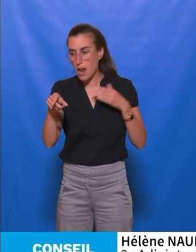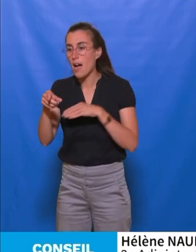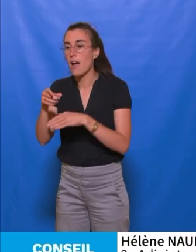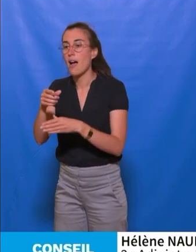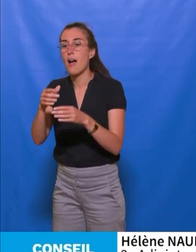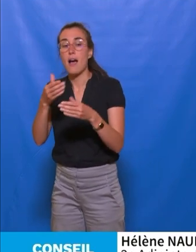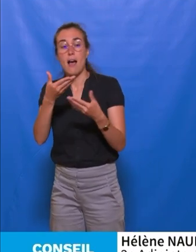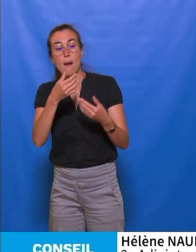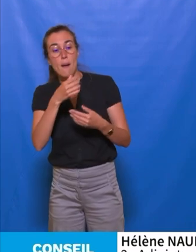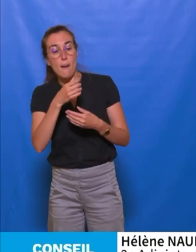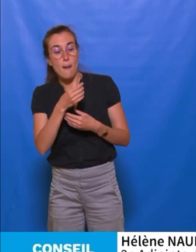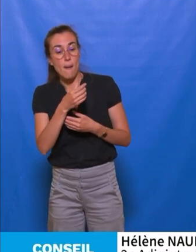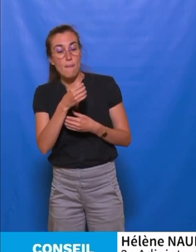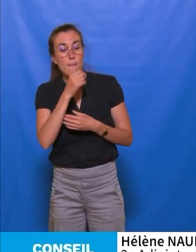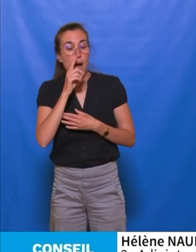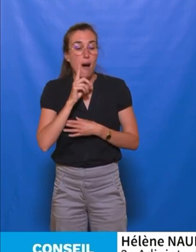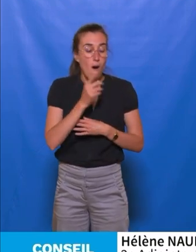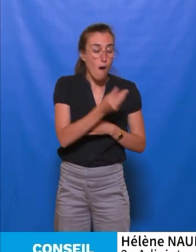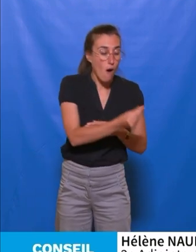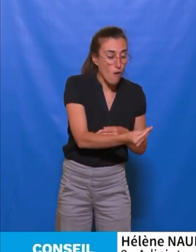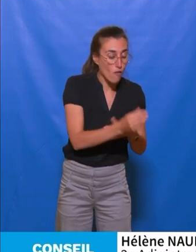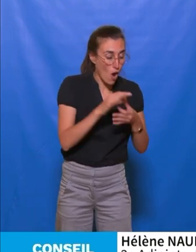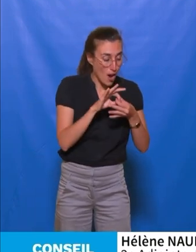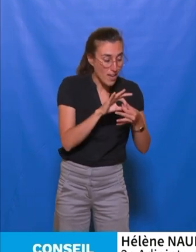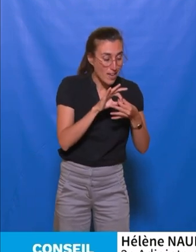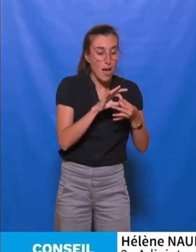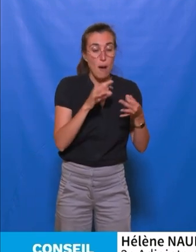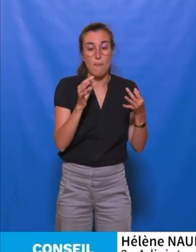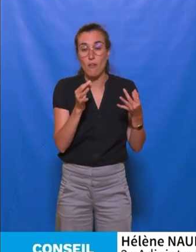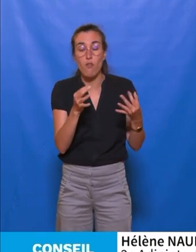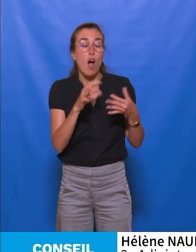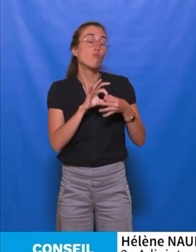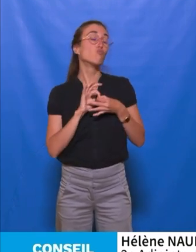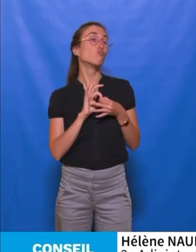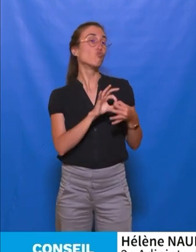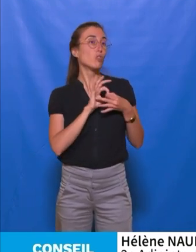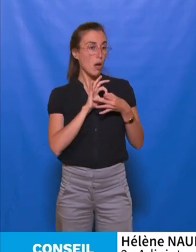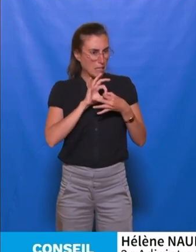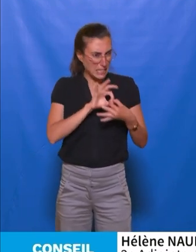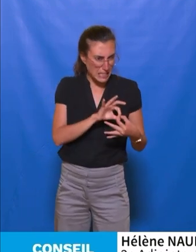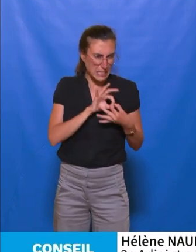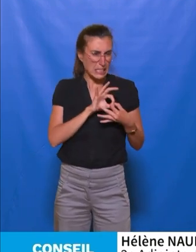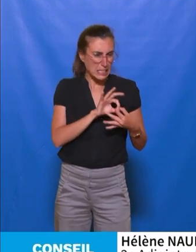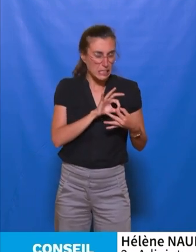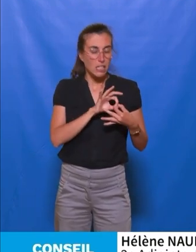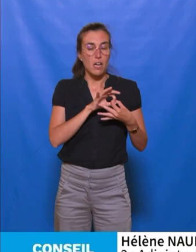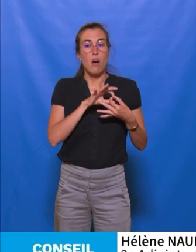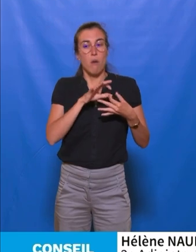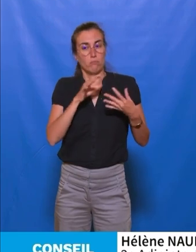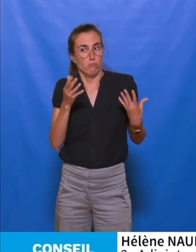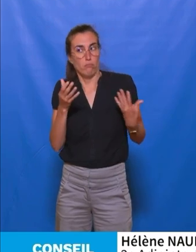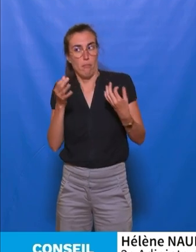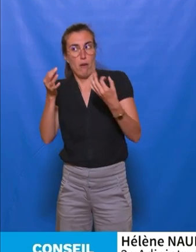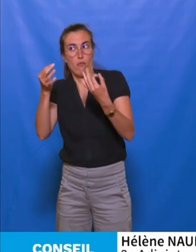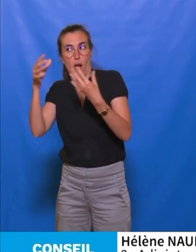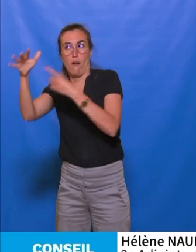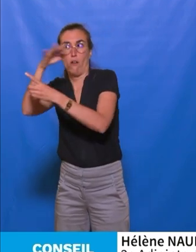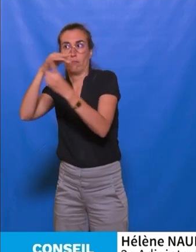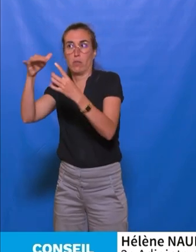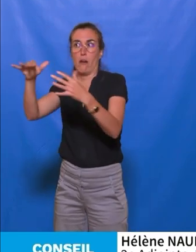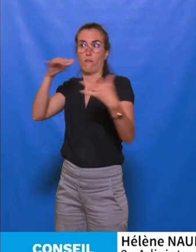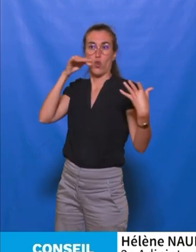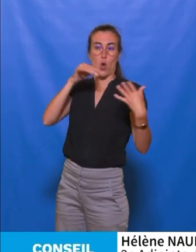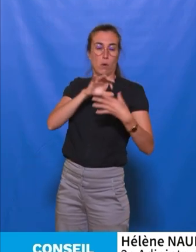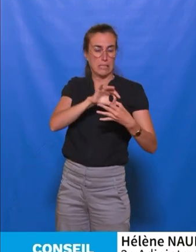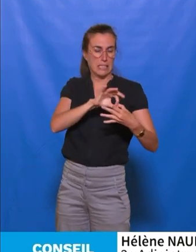il est parfois difficile et il est parfois aussi abîmé parce que la société a un impact sur ce lien et